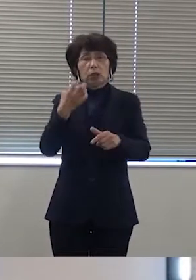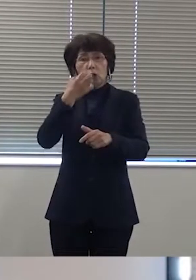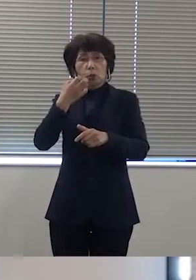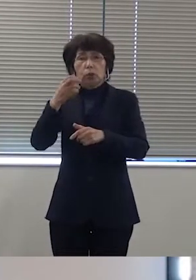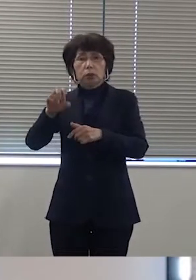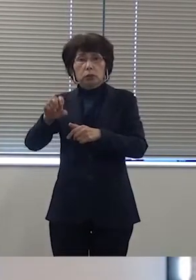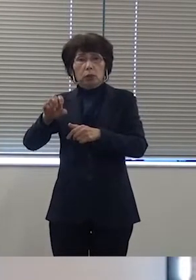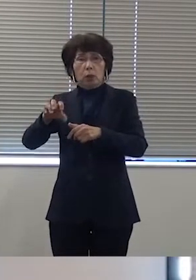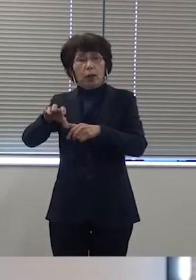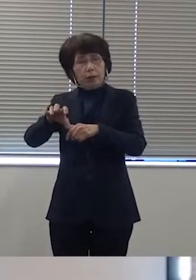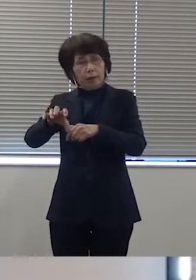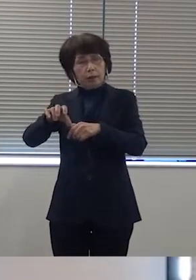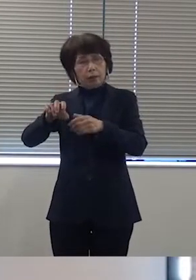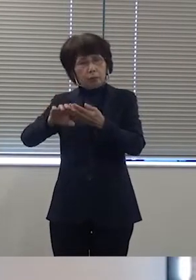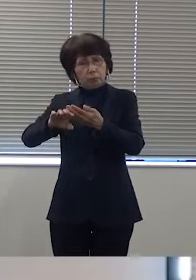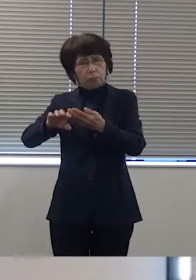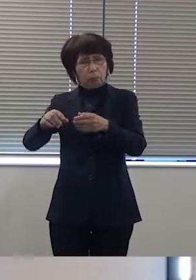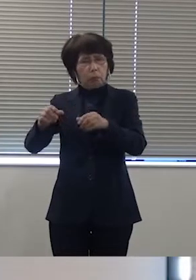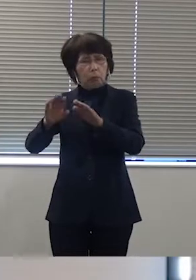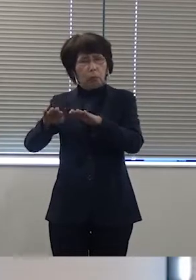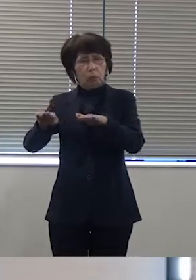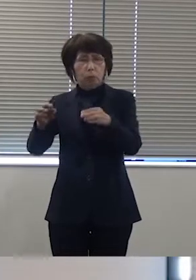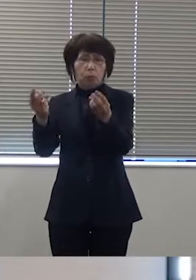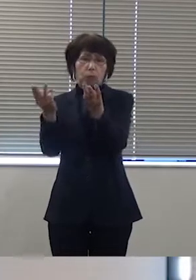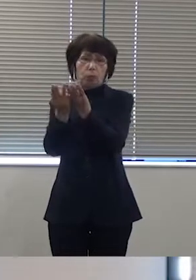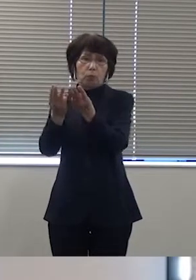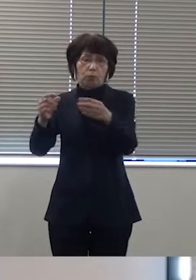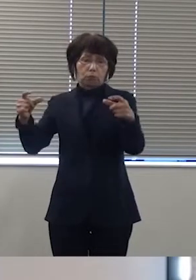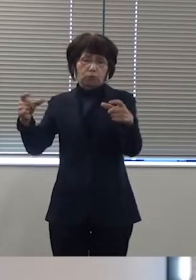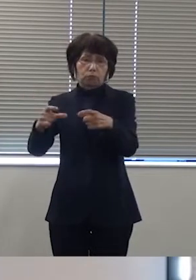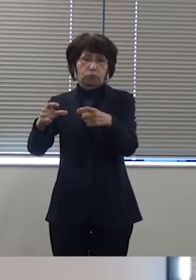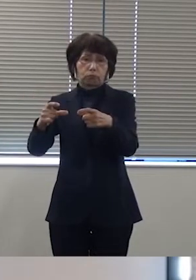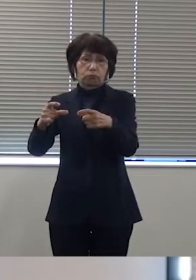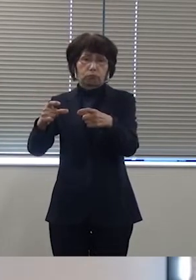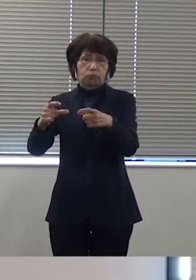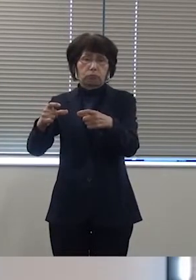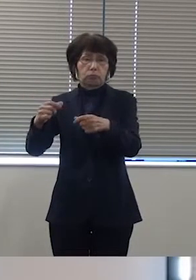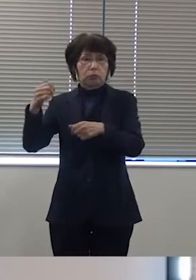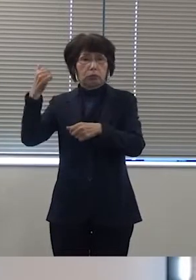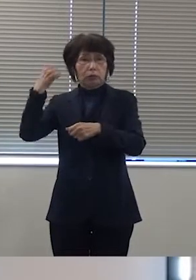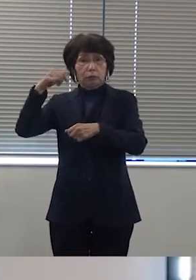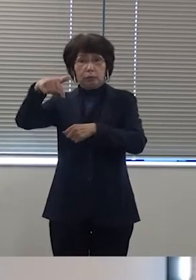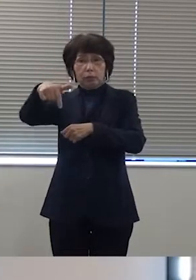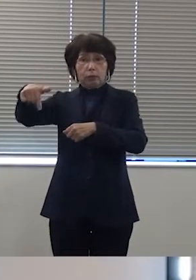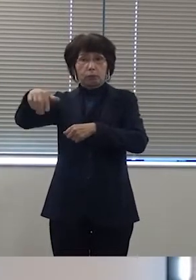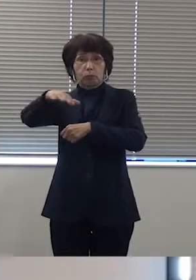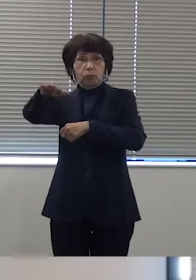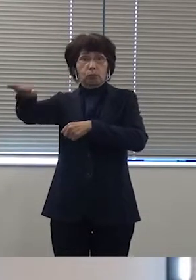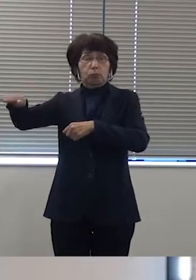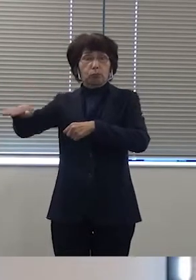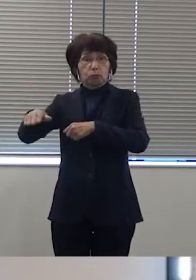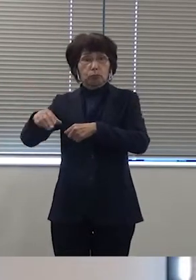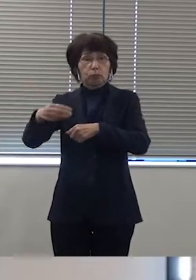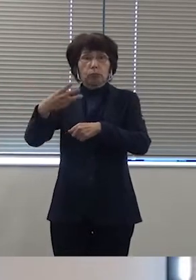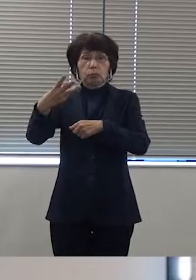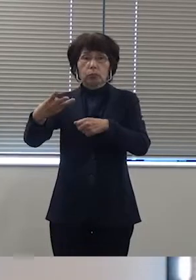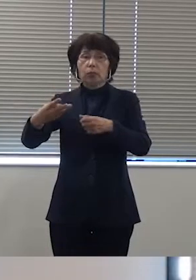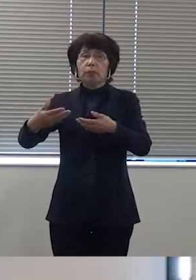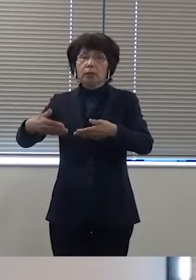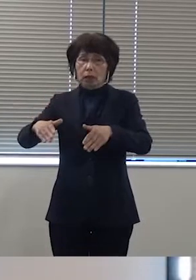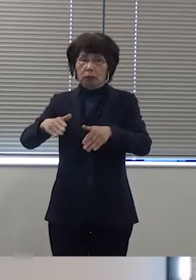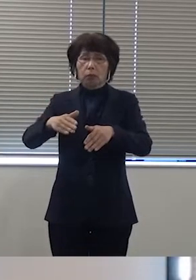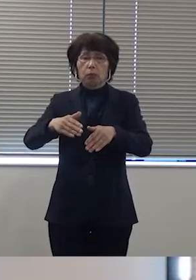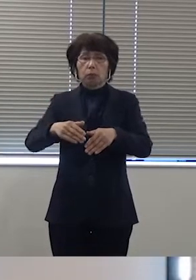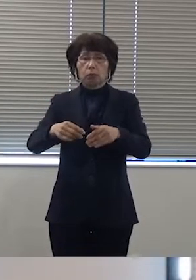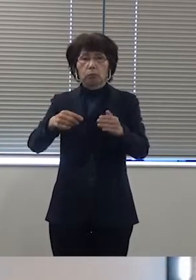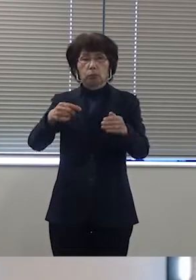ね、牛上も相当子どもさん減ったので、牛上それから南部の三沢と浦と湯川